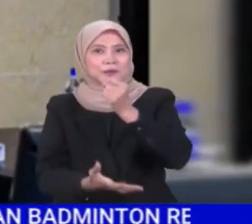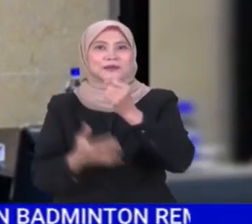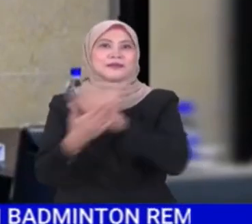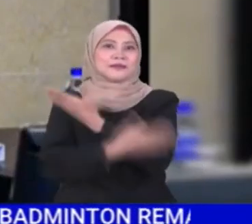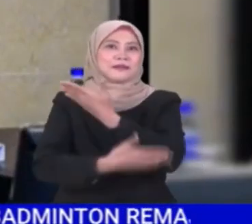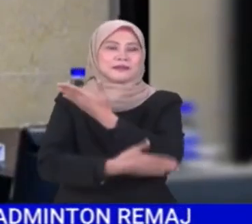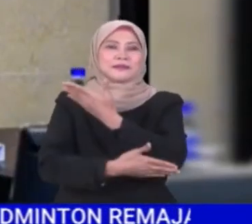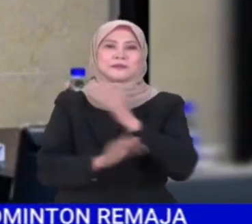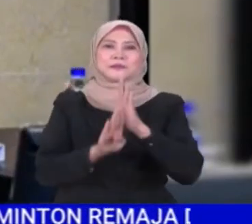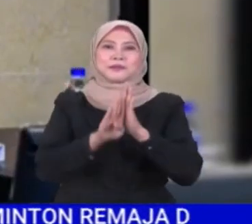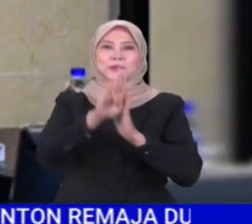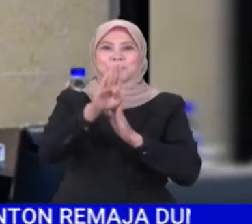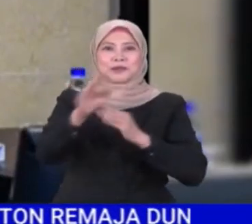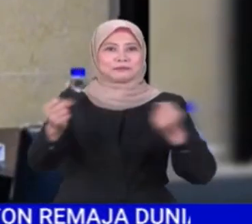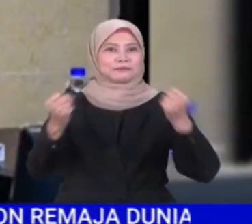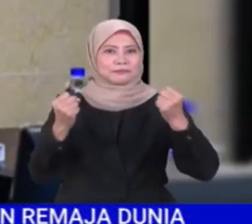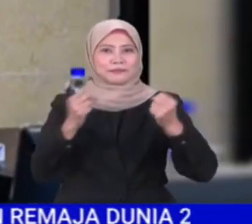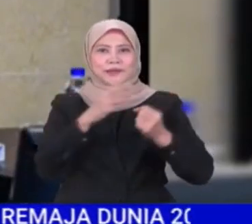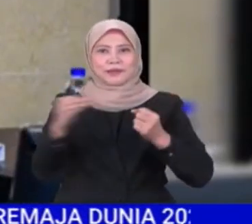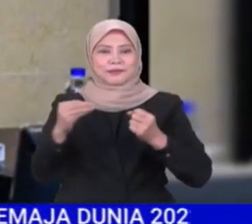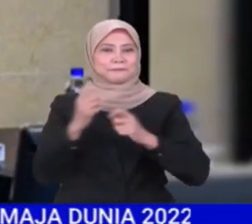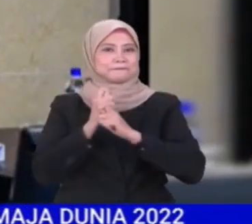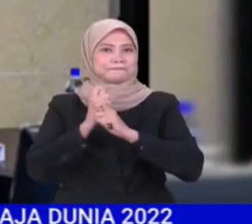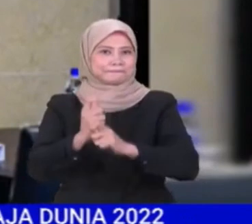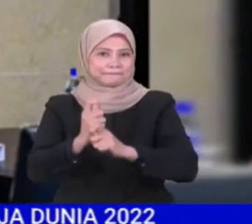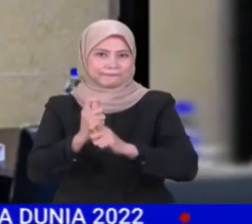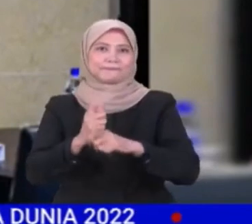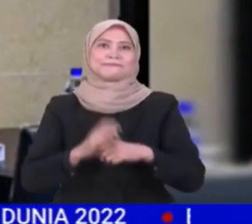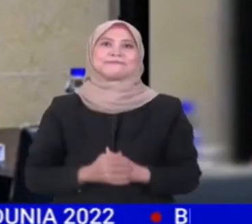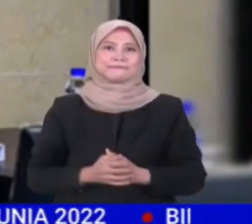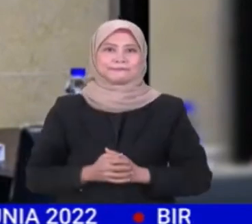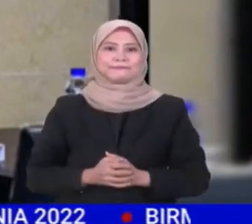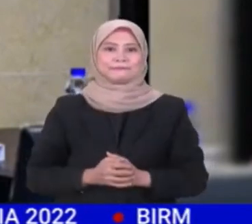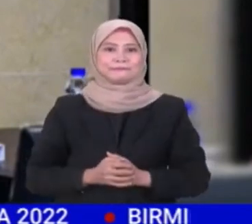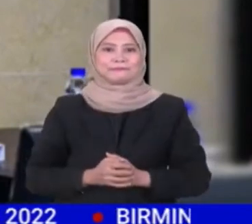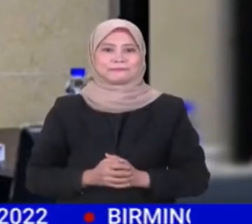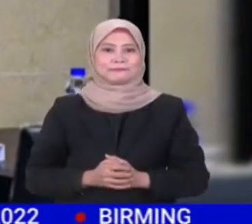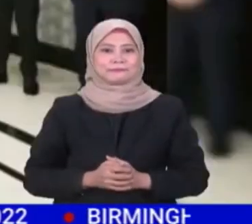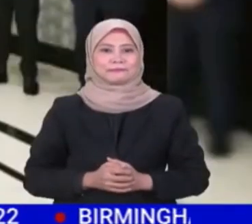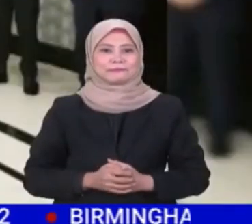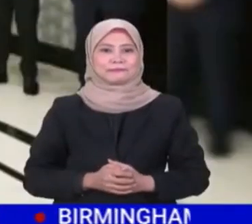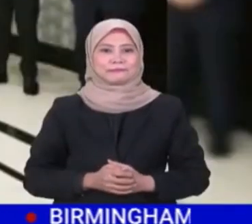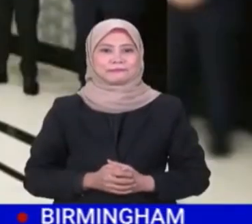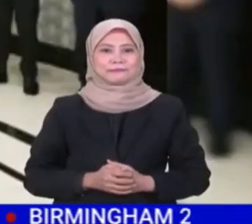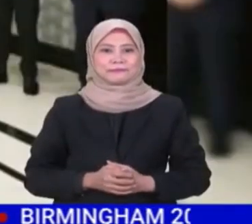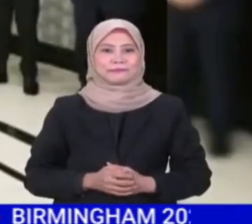berkonsepkan pembangunan manfaat dan berdaya tahan ngomong-ngomong